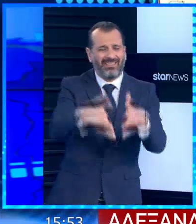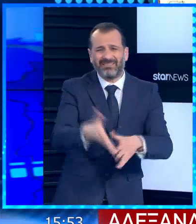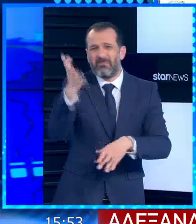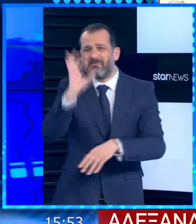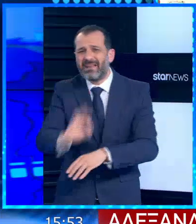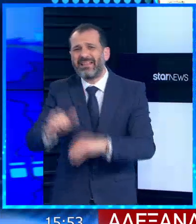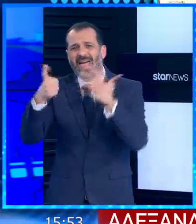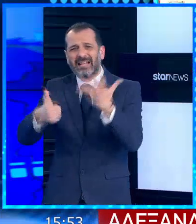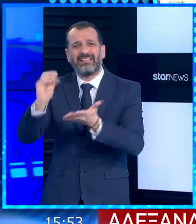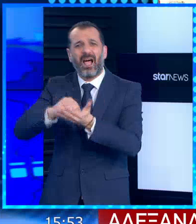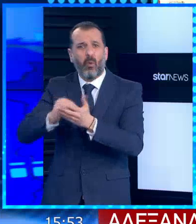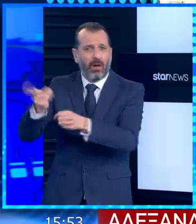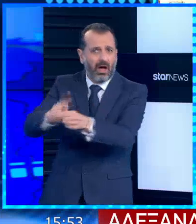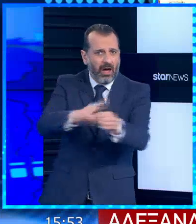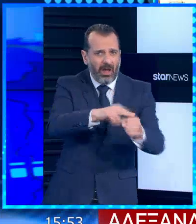56 κηδείες.